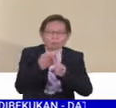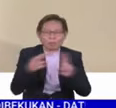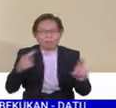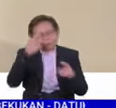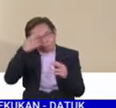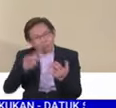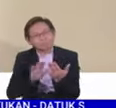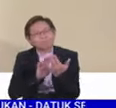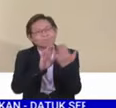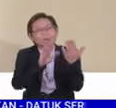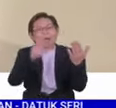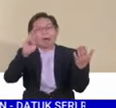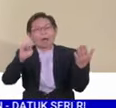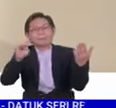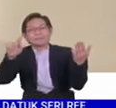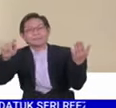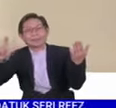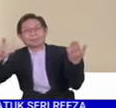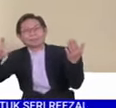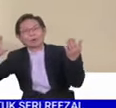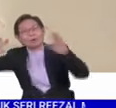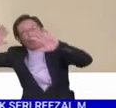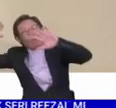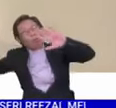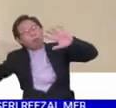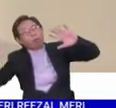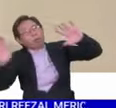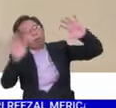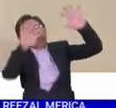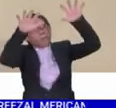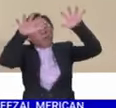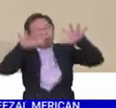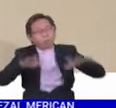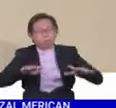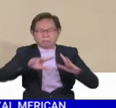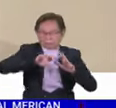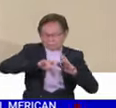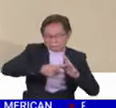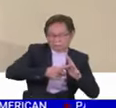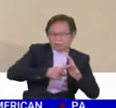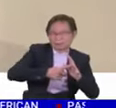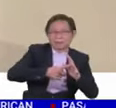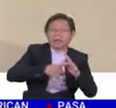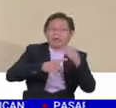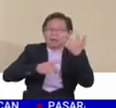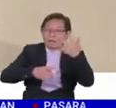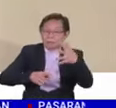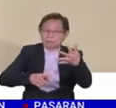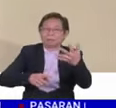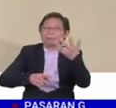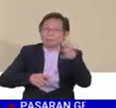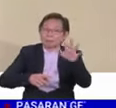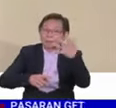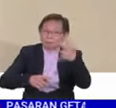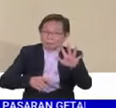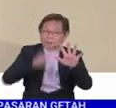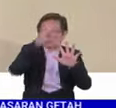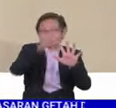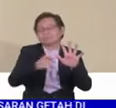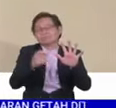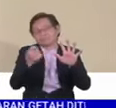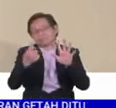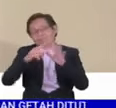untuk menghadapi monsun timur laut yang dijangka bermula pada pertengahan bulan